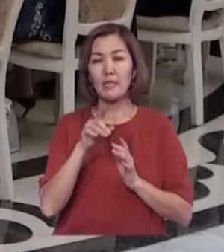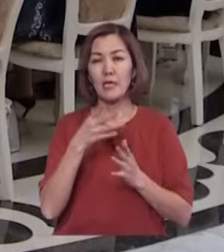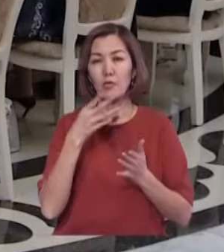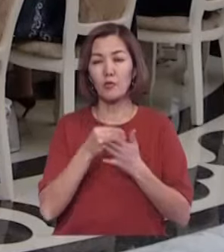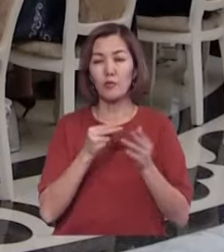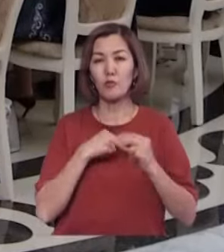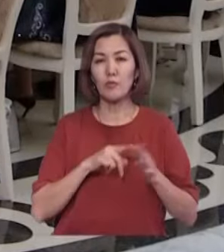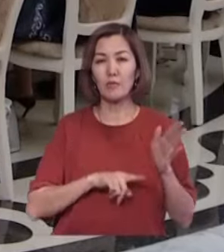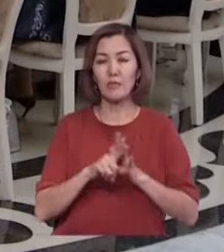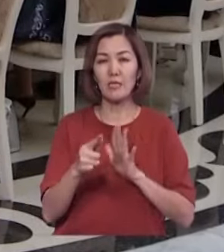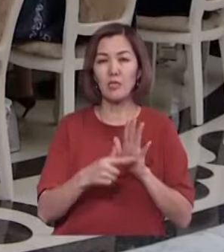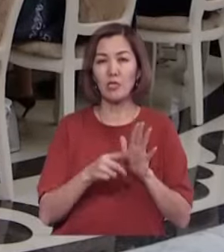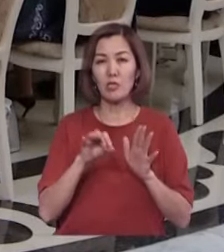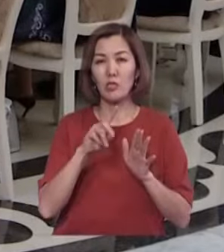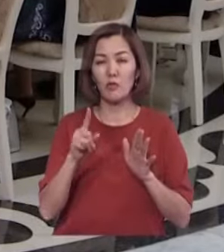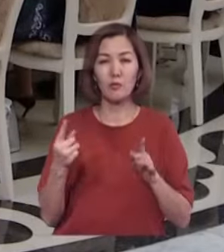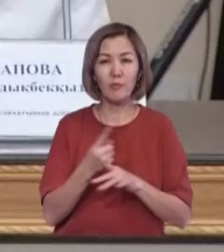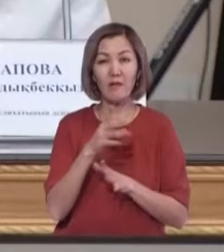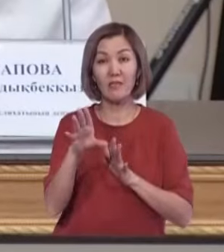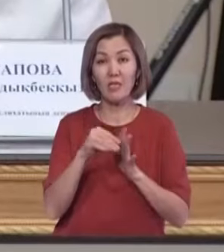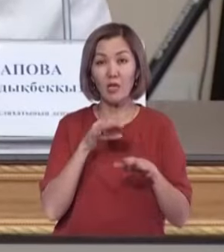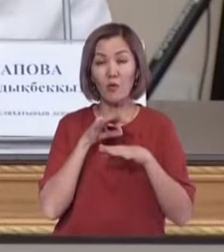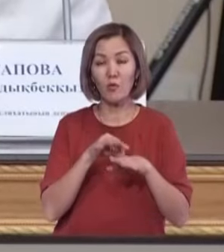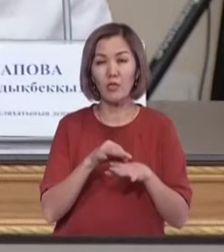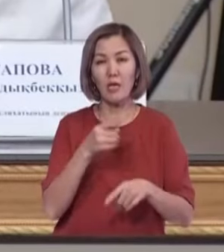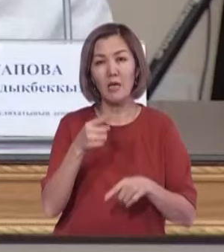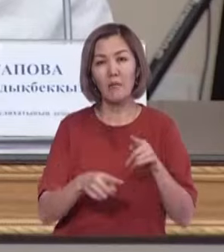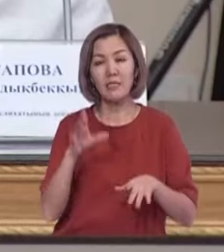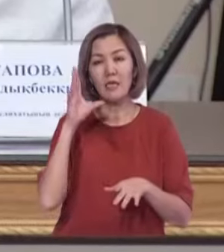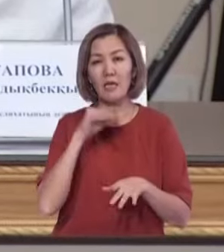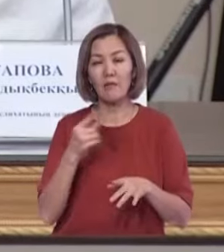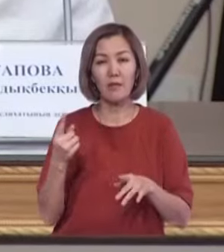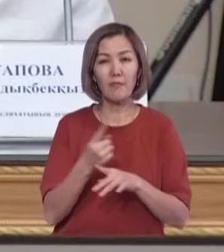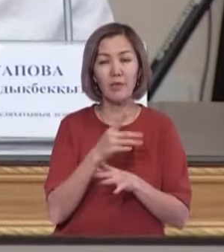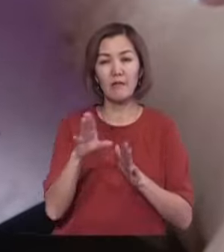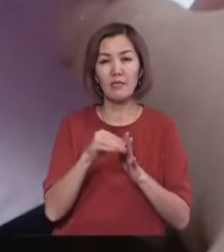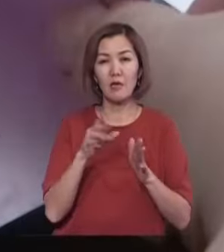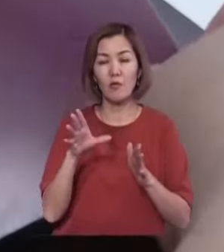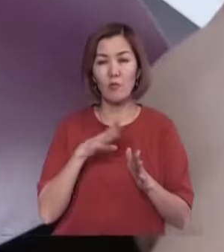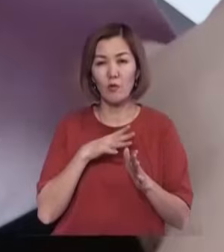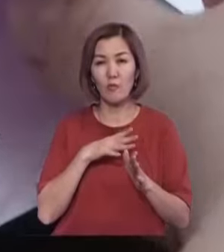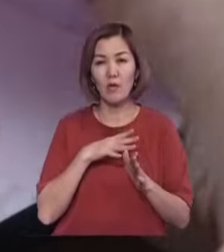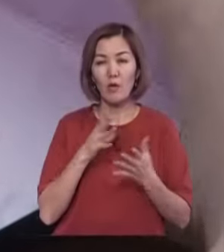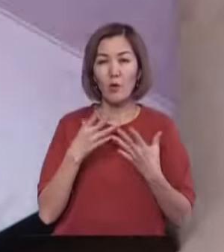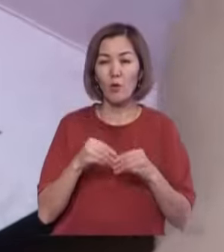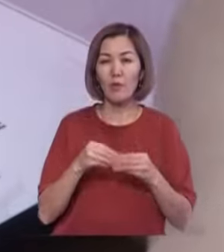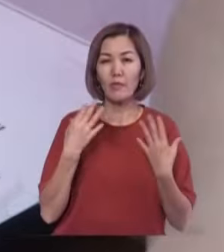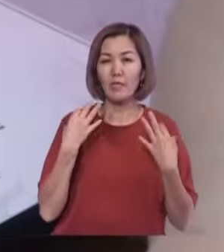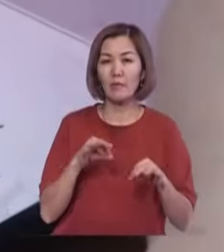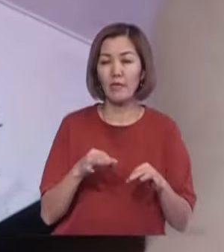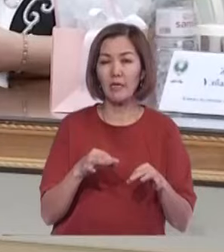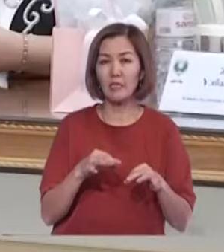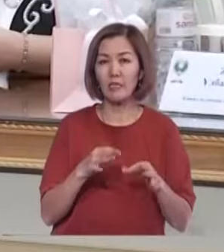наурызда мәслихаттың алғашқы сайлауы өтті. Ол елдегі бәсекеге қабілетті алғашқы сайлау болып, қоғамда демократияландыру